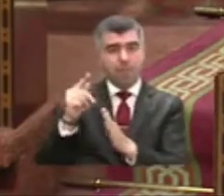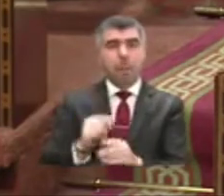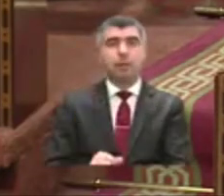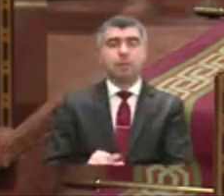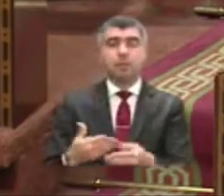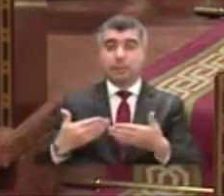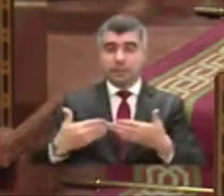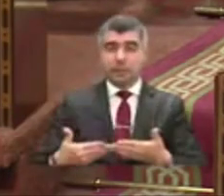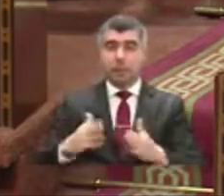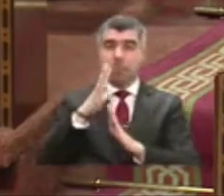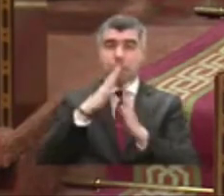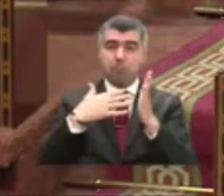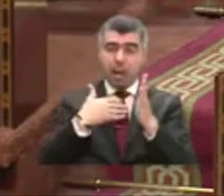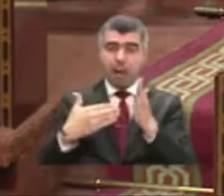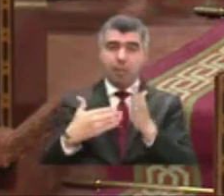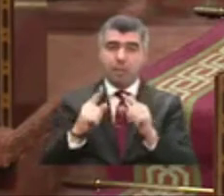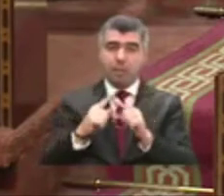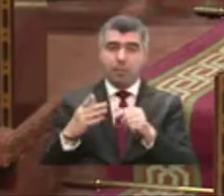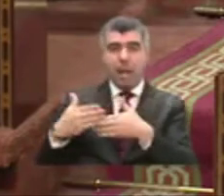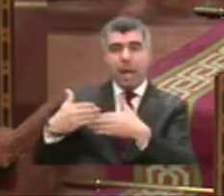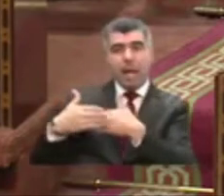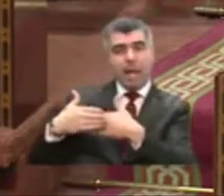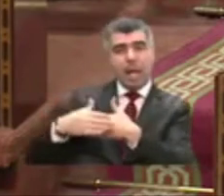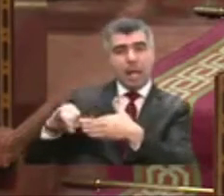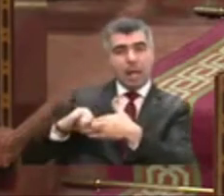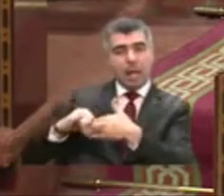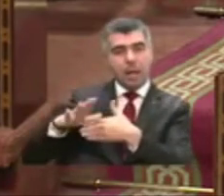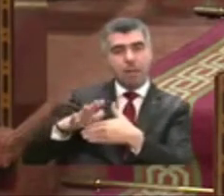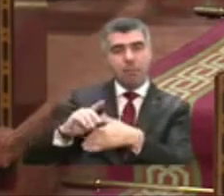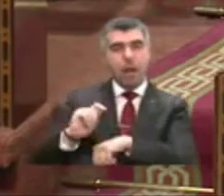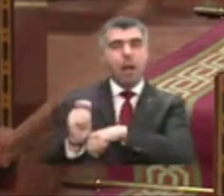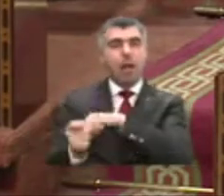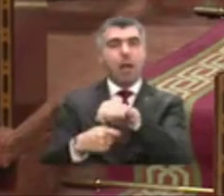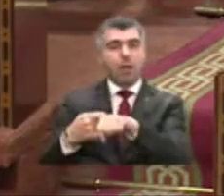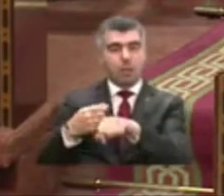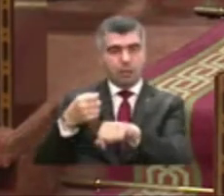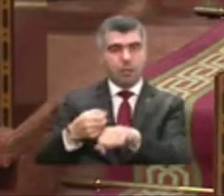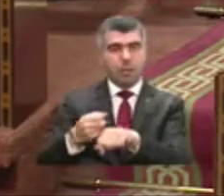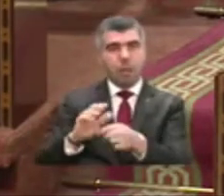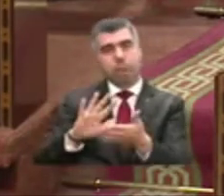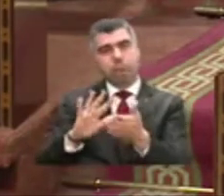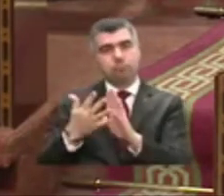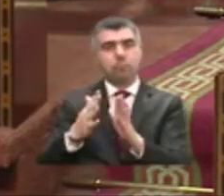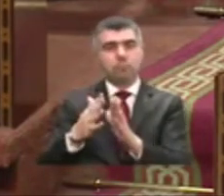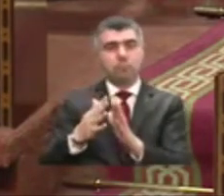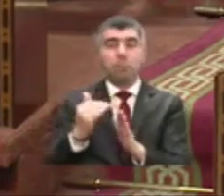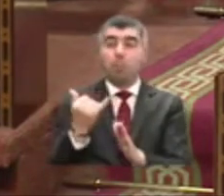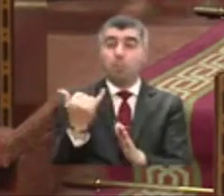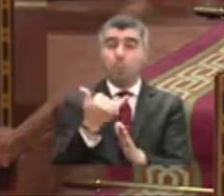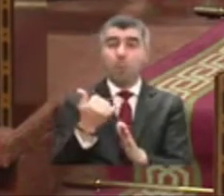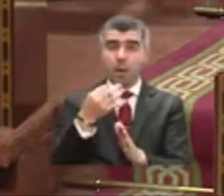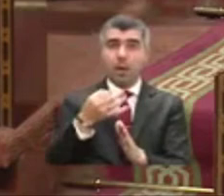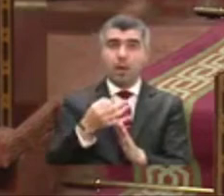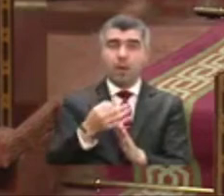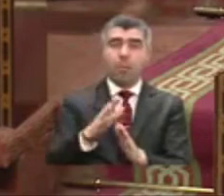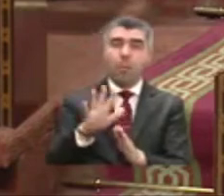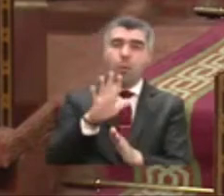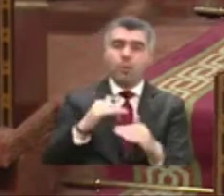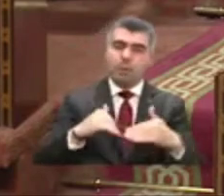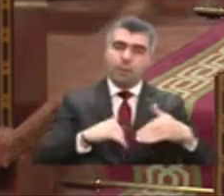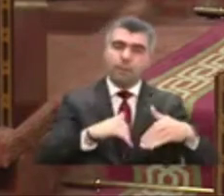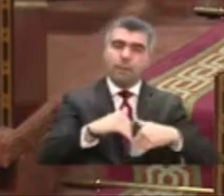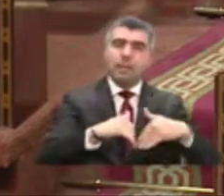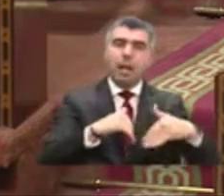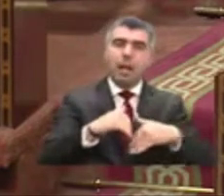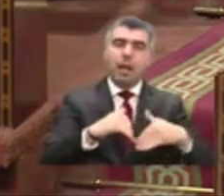البرنامج الجديد ديال تقليص الفوارق المجالية بالنسبة للعالم القروي، واللي فيها واحد نسبة كبيرة بالنسبة للمسالك الطرقية